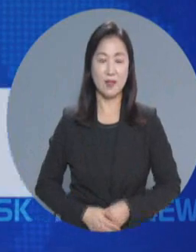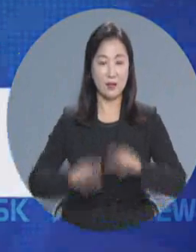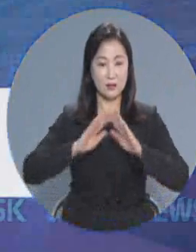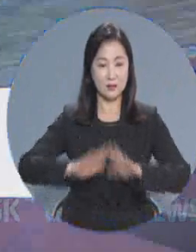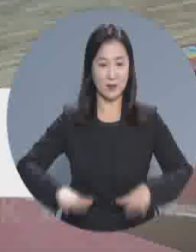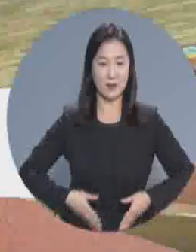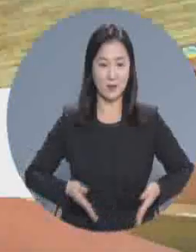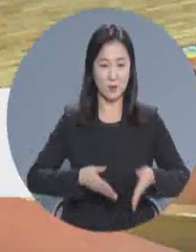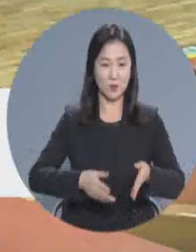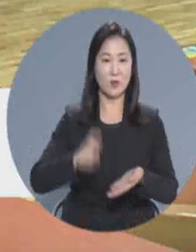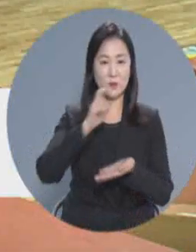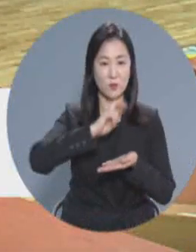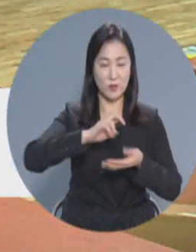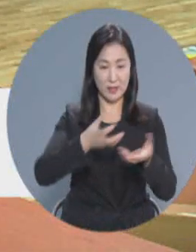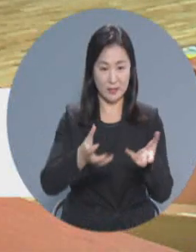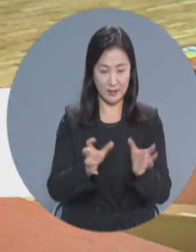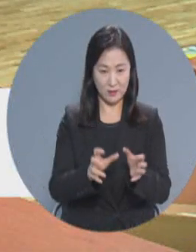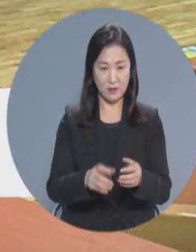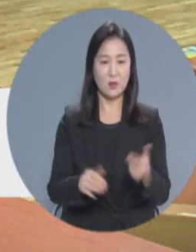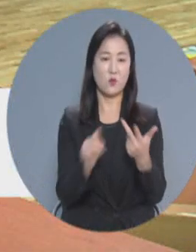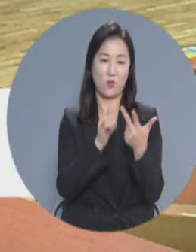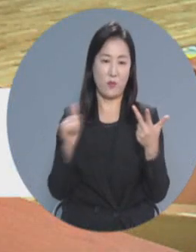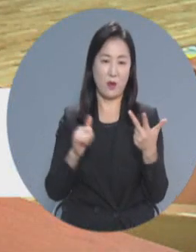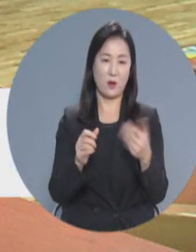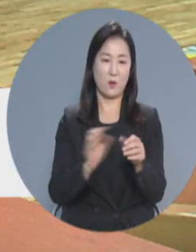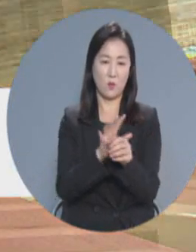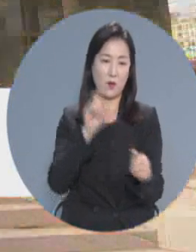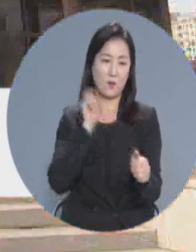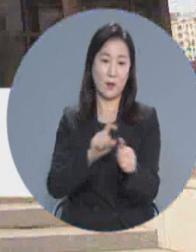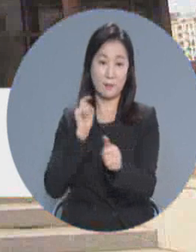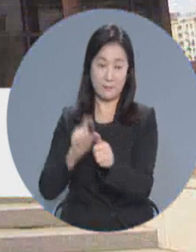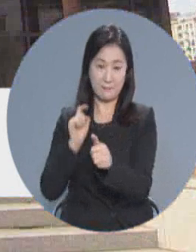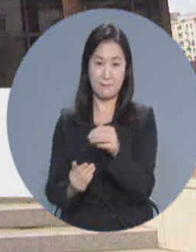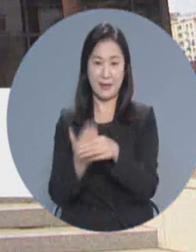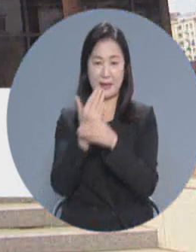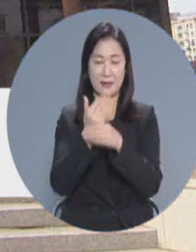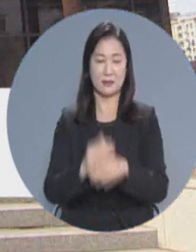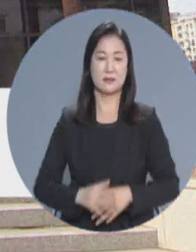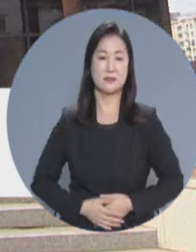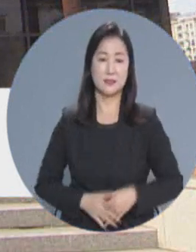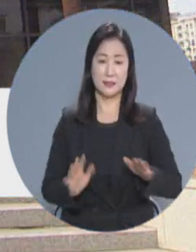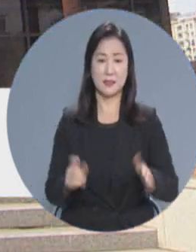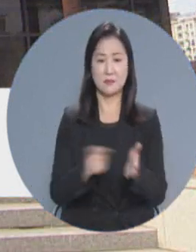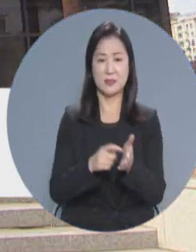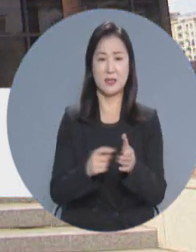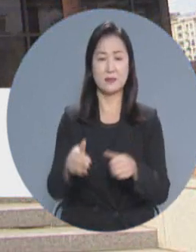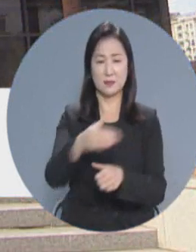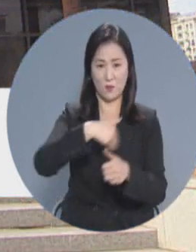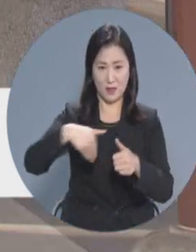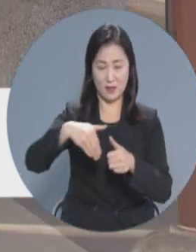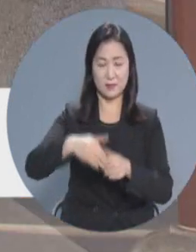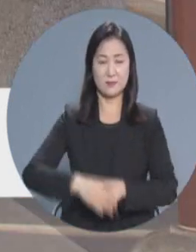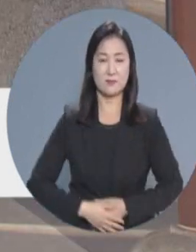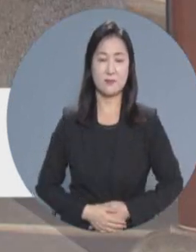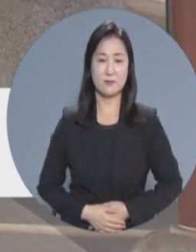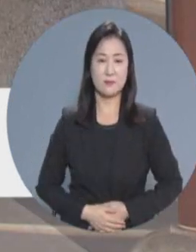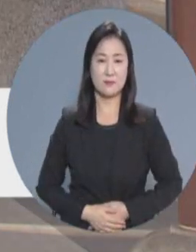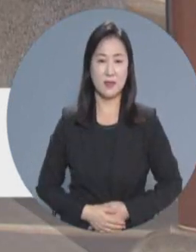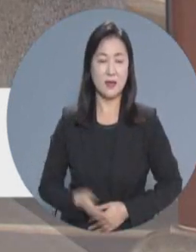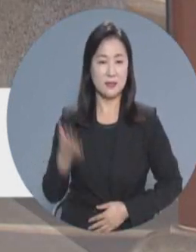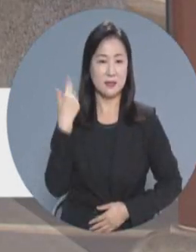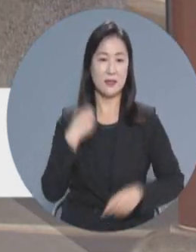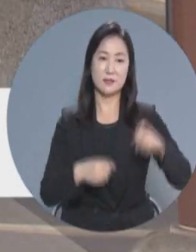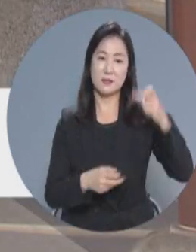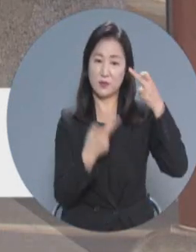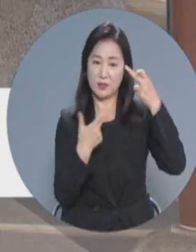전남 도립국악단 단원 7명이 코로나19 확진 판정을 받으면서 방역당국에 비상이 걸렸습니다. 지난 7일